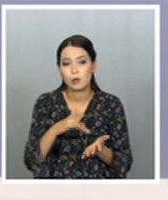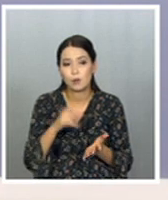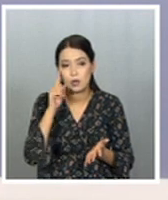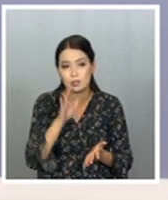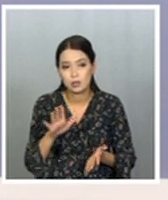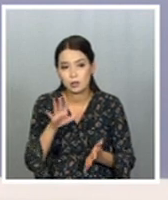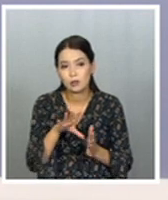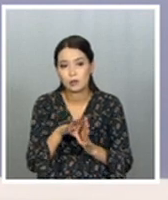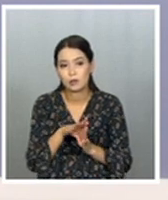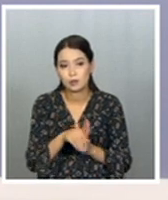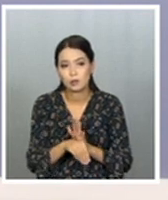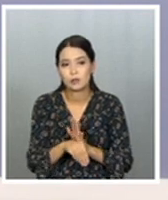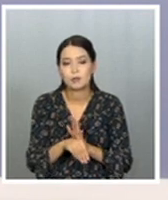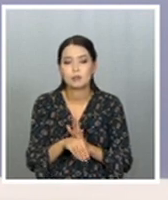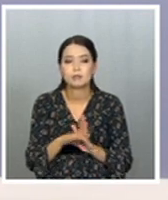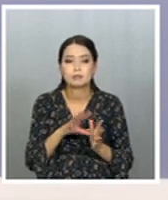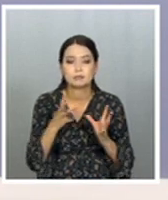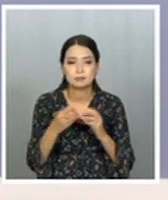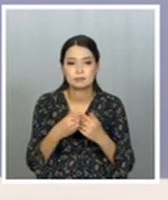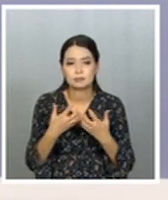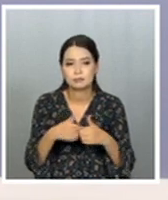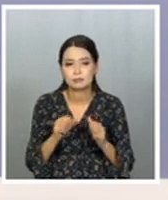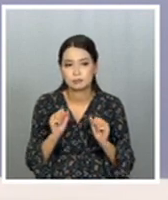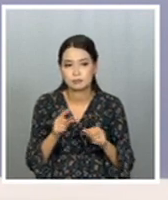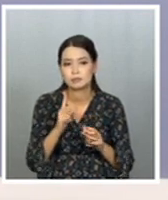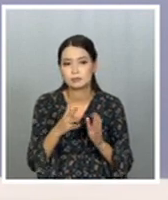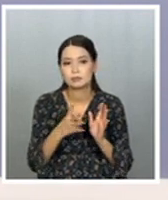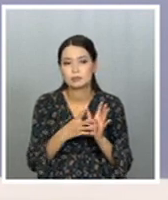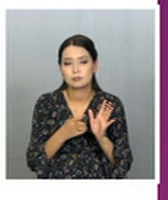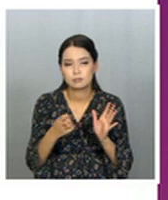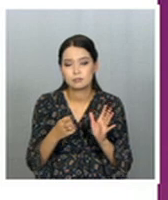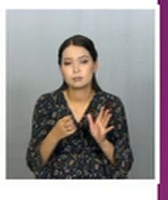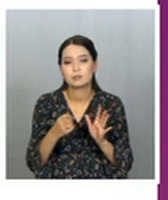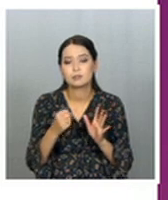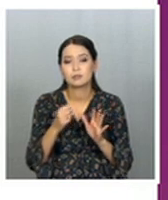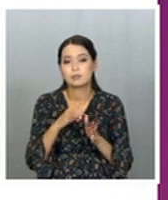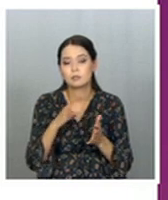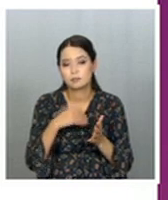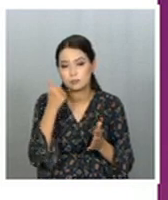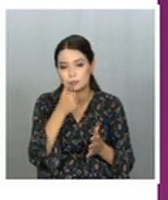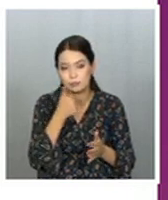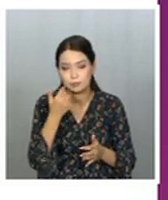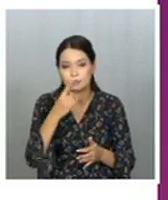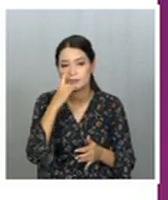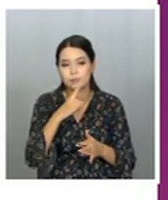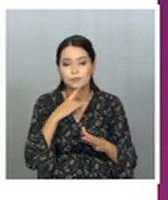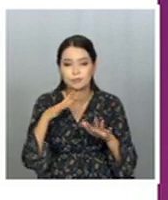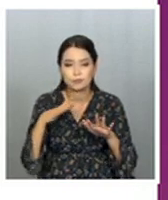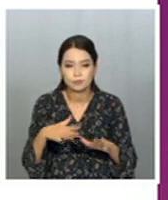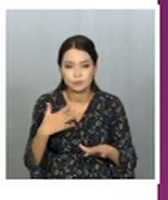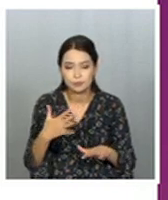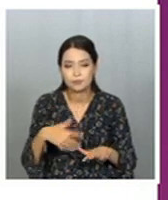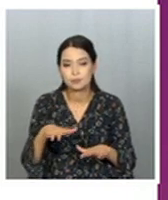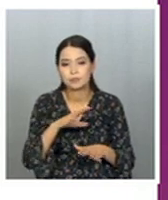өкілдеріне бұхарлықтарды жатқызуға болады. 1926 жылғы санақ бойынша Қазақстан жерінде, яғни халқының